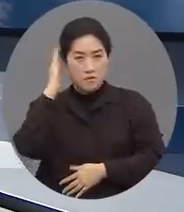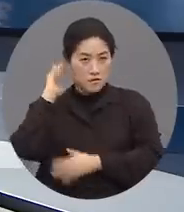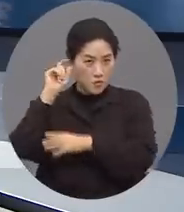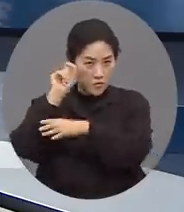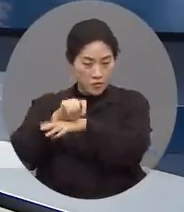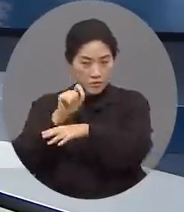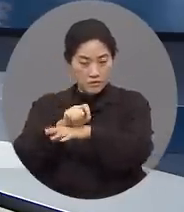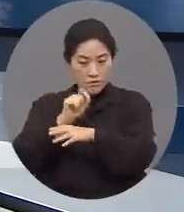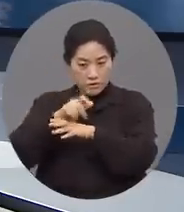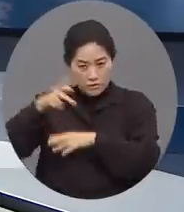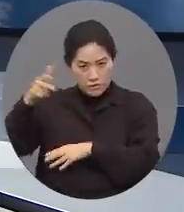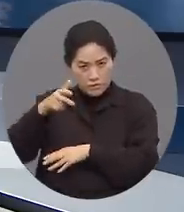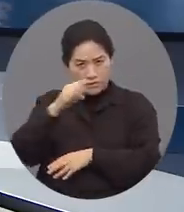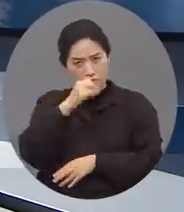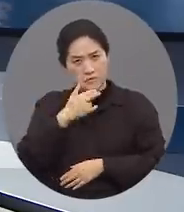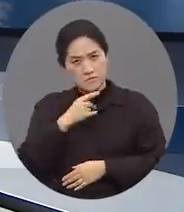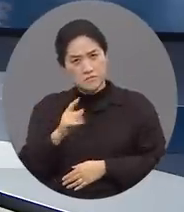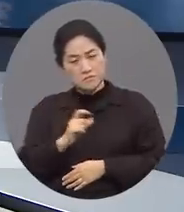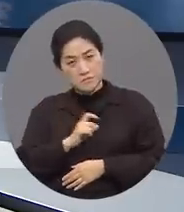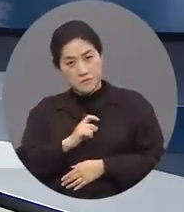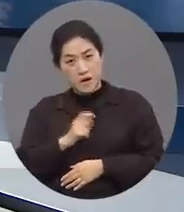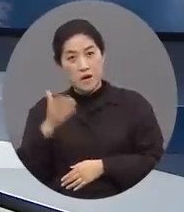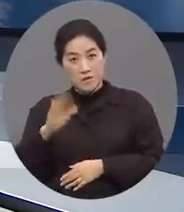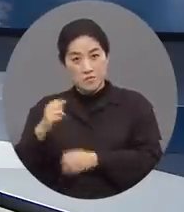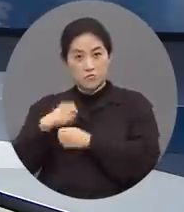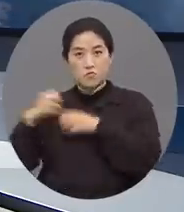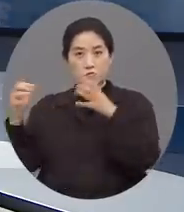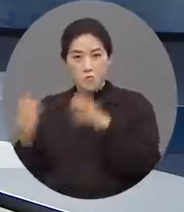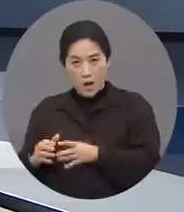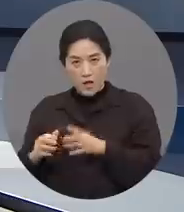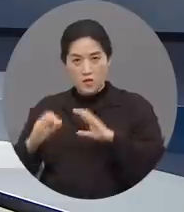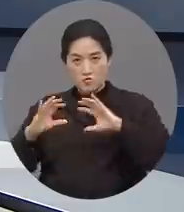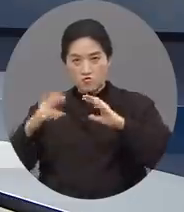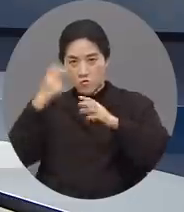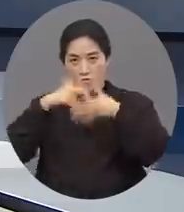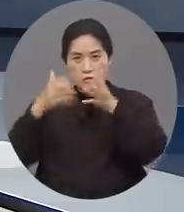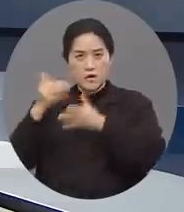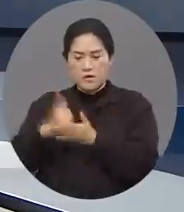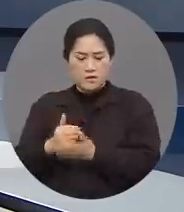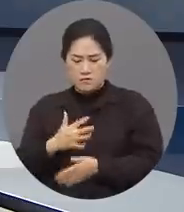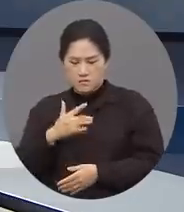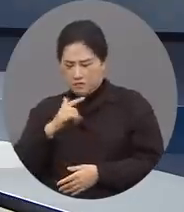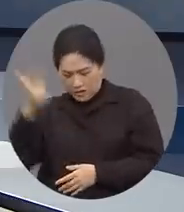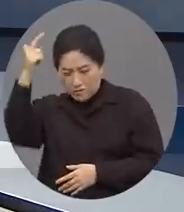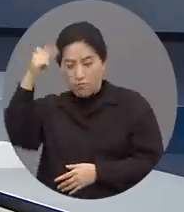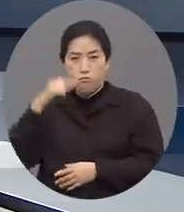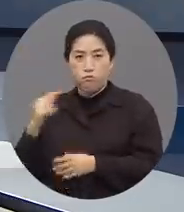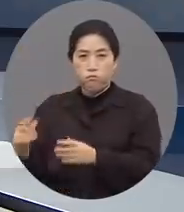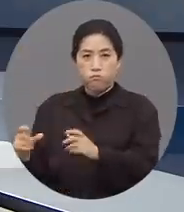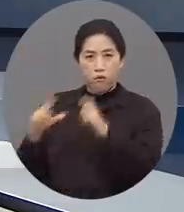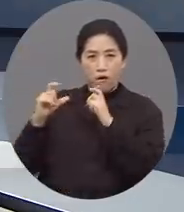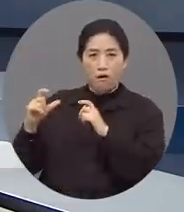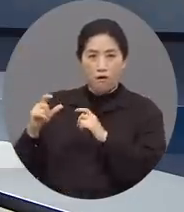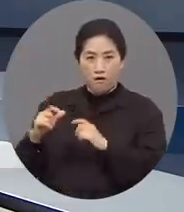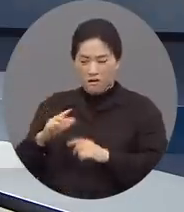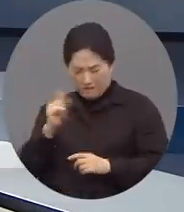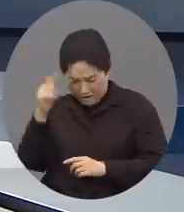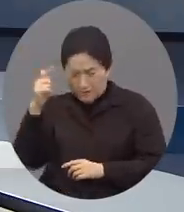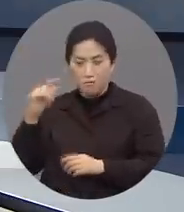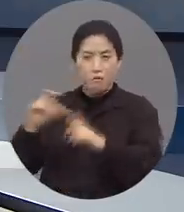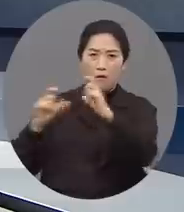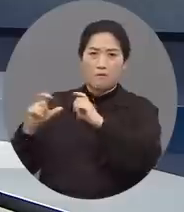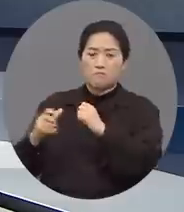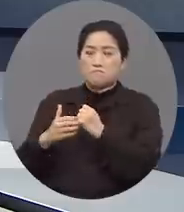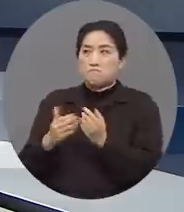찍고 간 건 아닐까? 하지만 합참도 국방부 장관도 절대 아니라고 했습니다. 하도 아니라고 하길래 그런